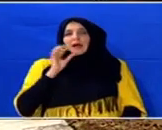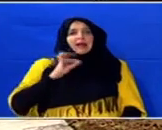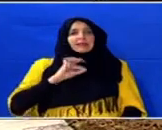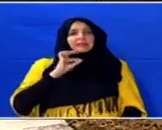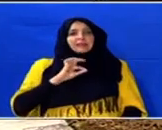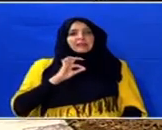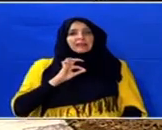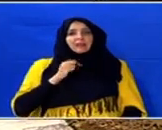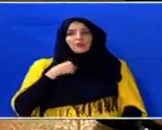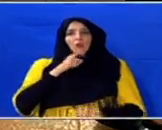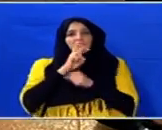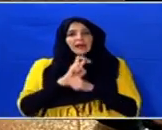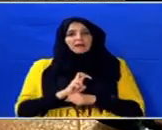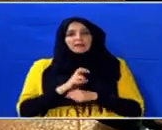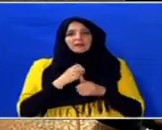حنايا.